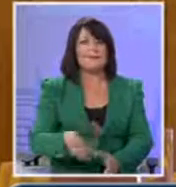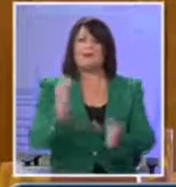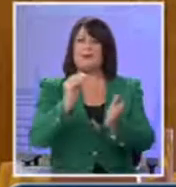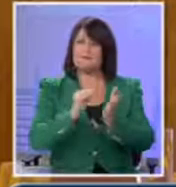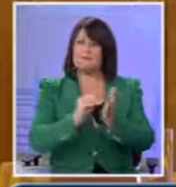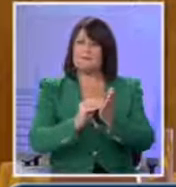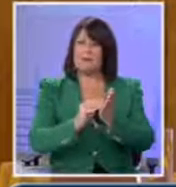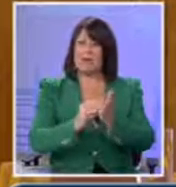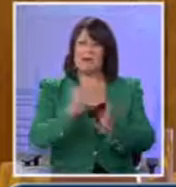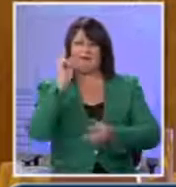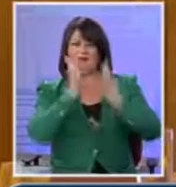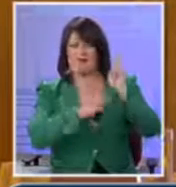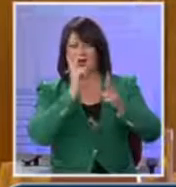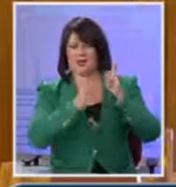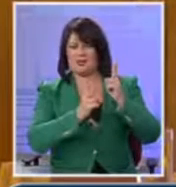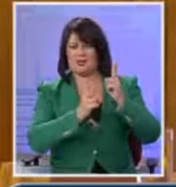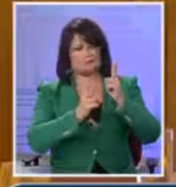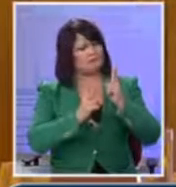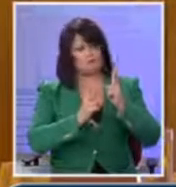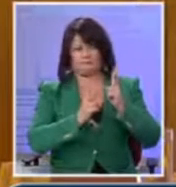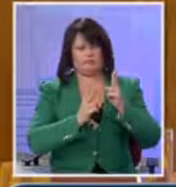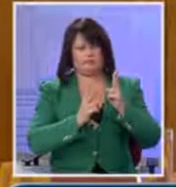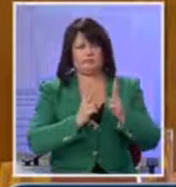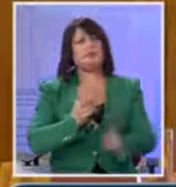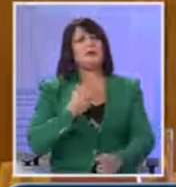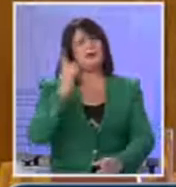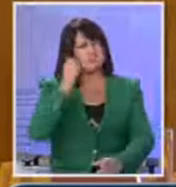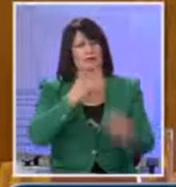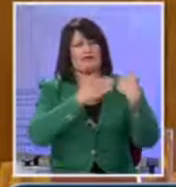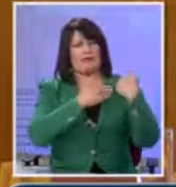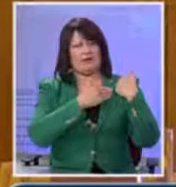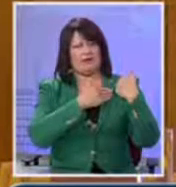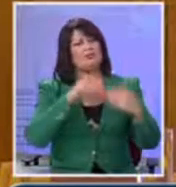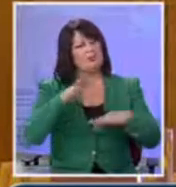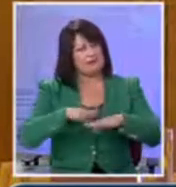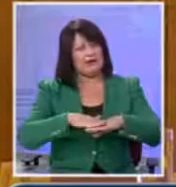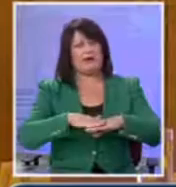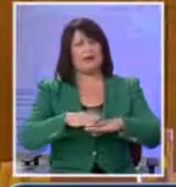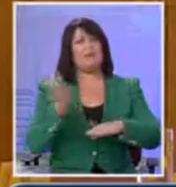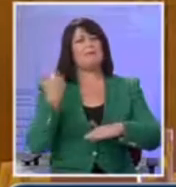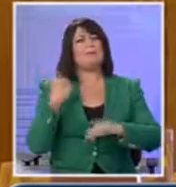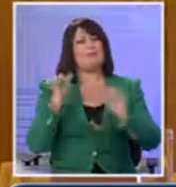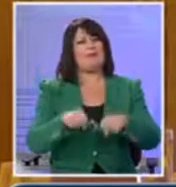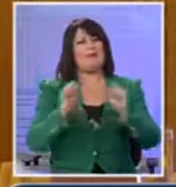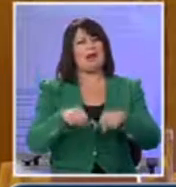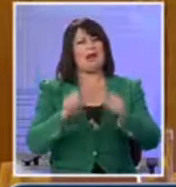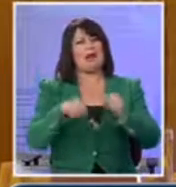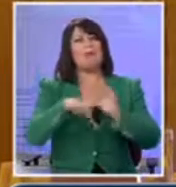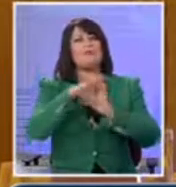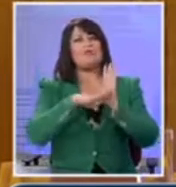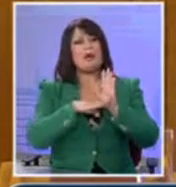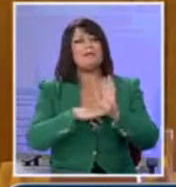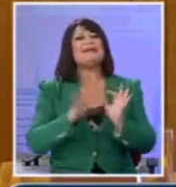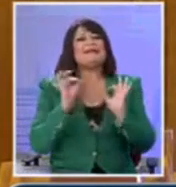αποδειθεί σε καταγγελίες. Αλλά γνωρίζουν οι υπεύθυνοι, αυτοί που τα είχαν εγκρίνει στο παρελθόν, τι